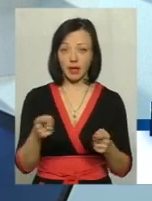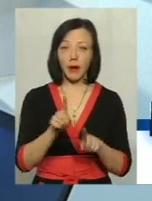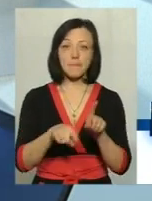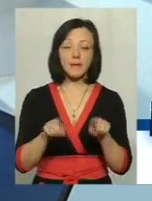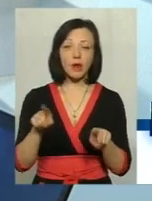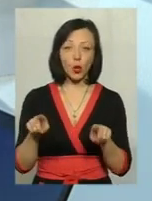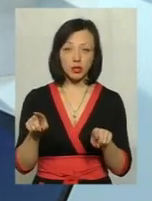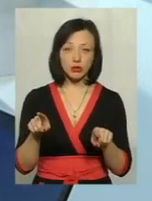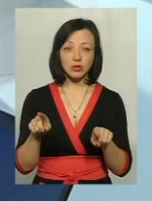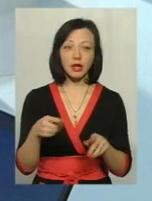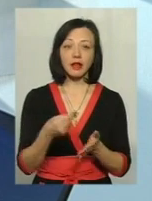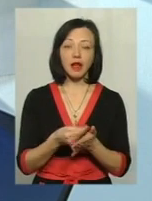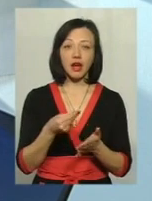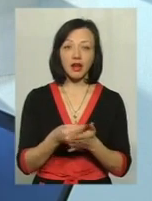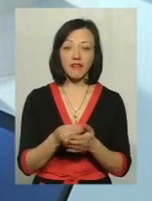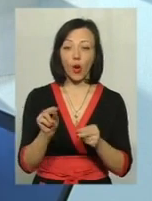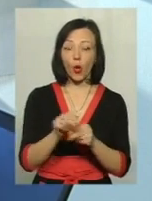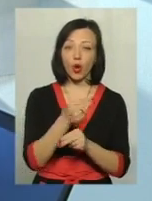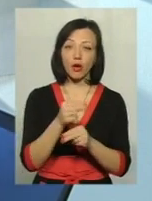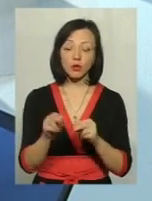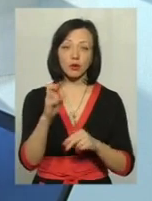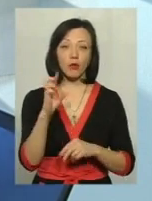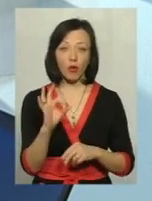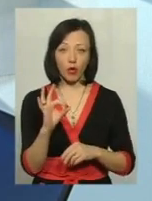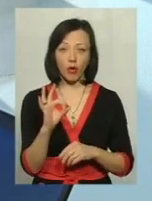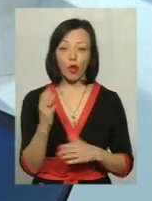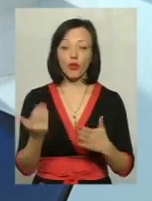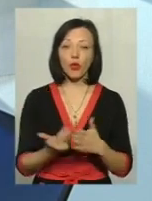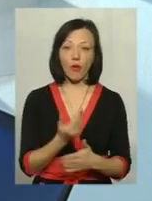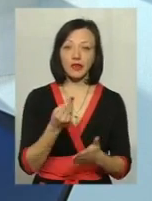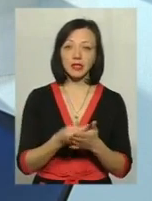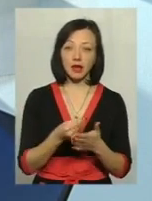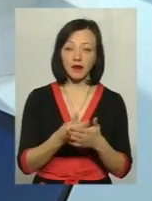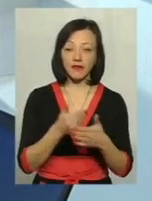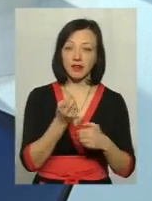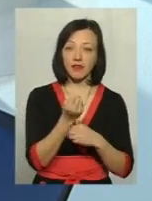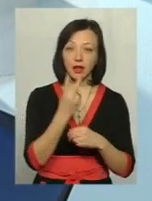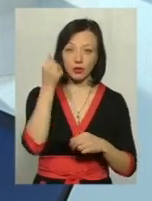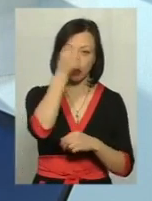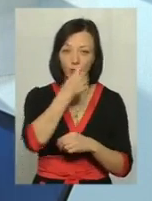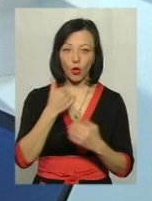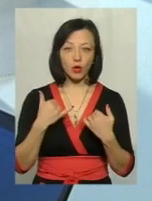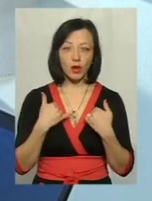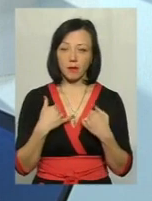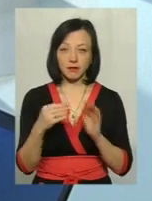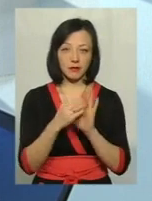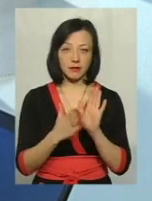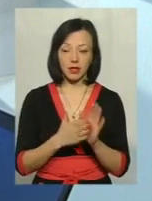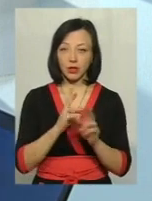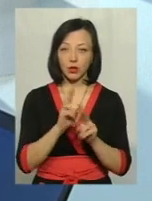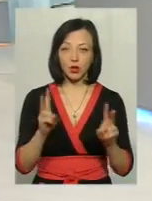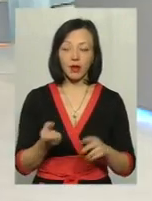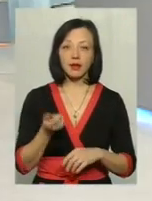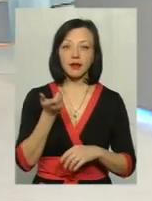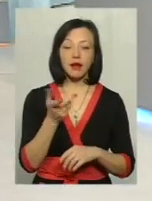періодично тарифи коригуються, бо новий тариф від 2012 року нам ніхто не встановлював. Декілька разів